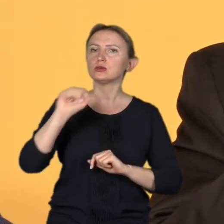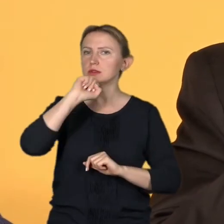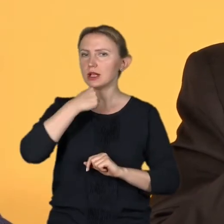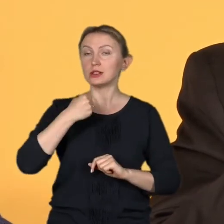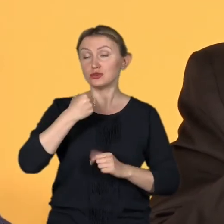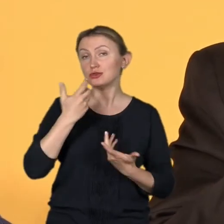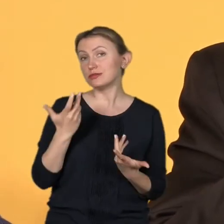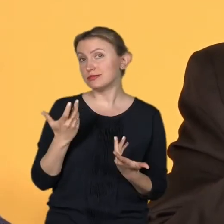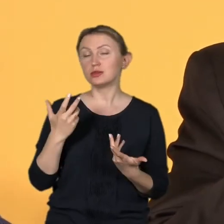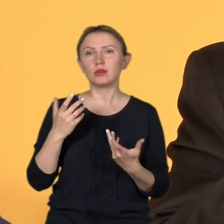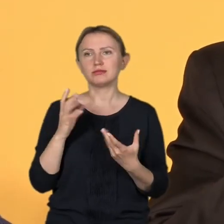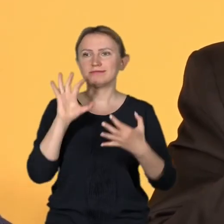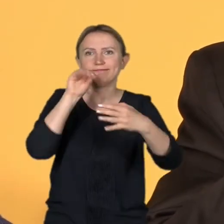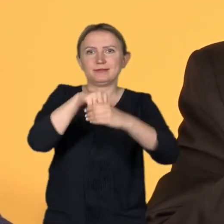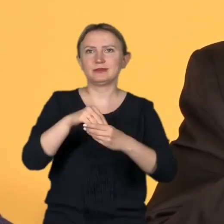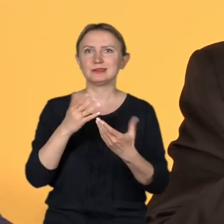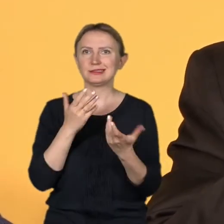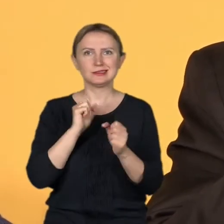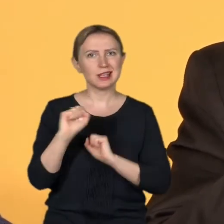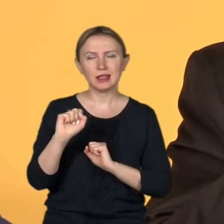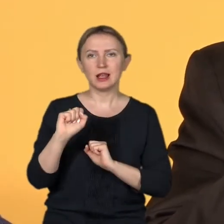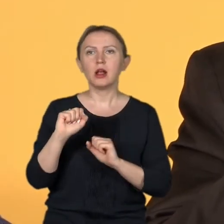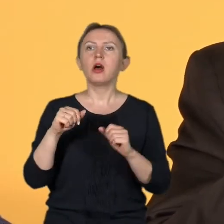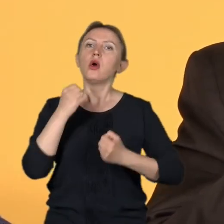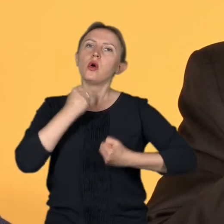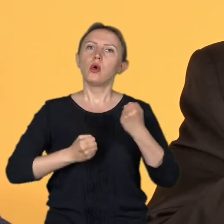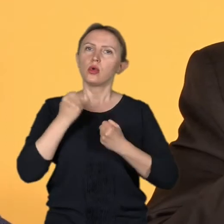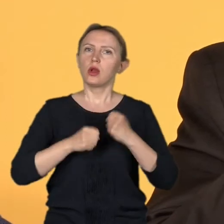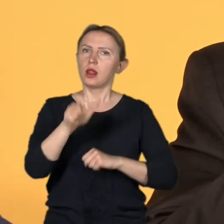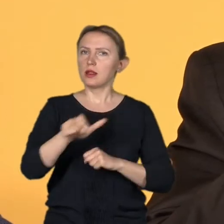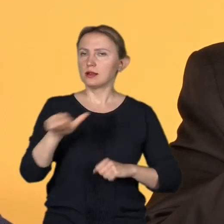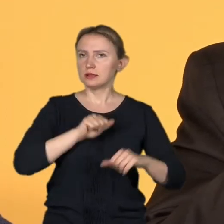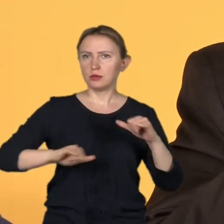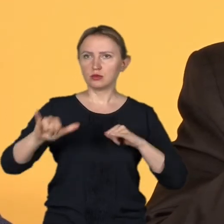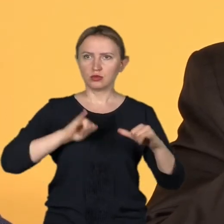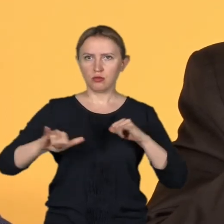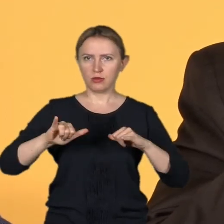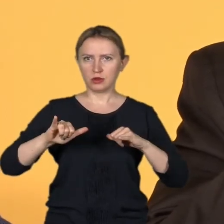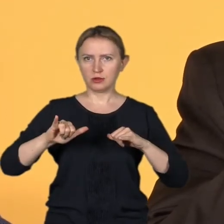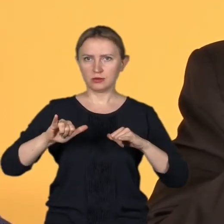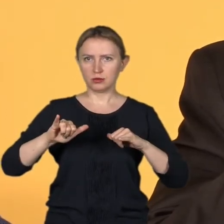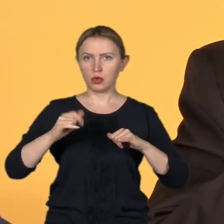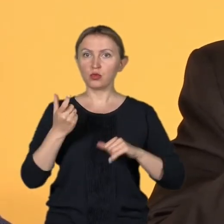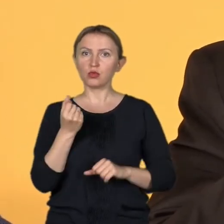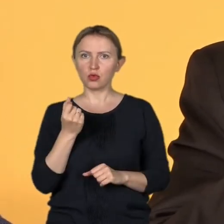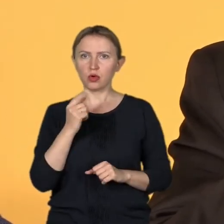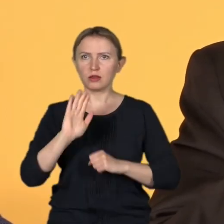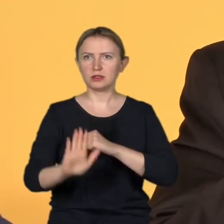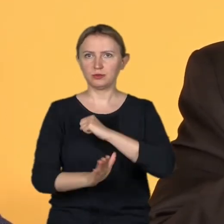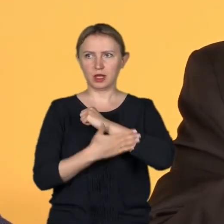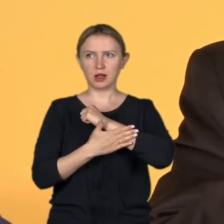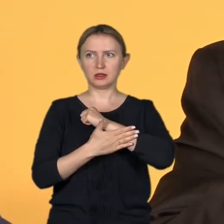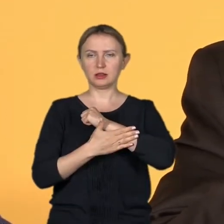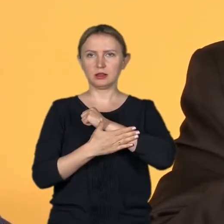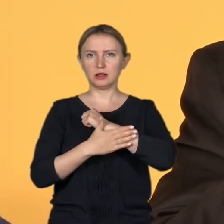szczególnie wiekiem, którzy nie są w sieci. I tutaj też jest pewne wyzwanie dla jednostek samorządowych, aby w jakiś sposób ich w tym wspierać.